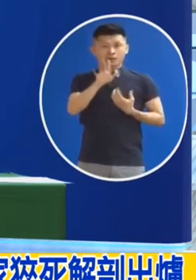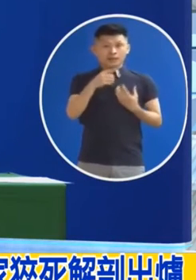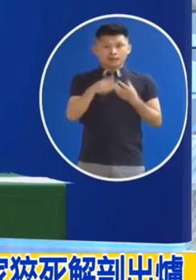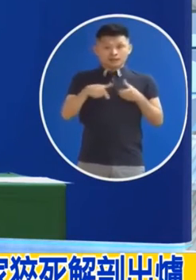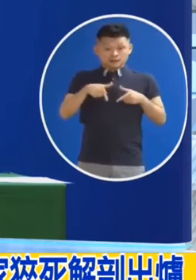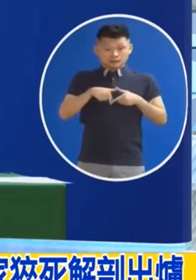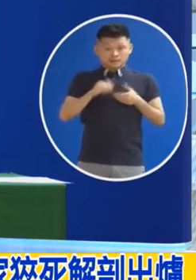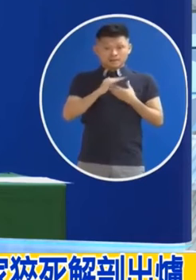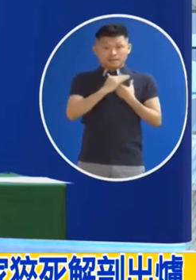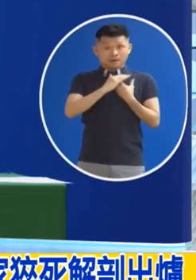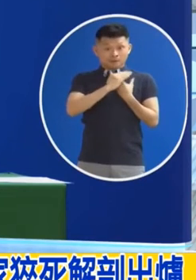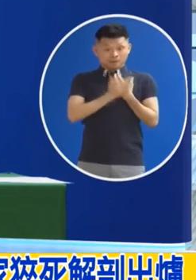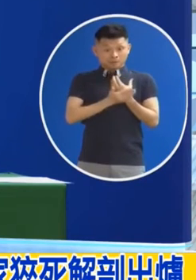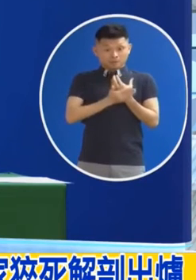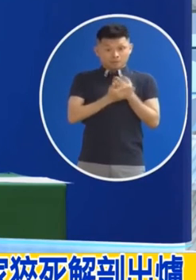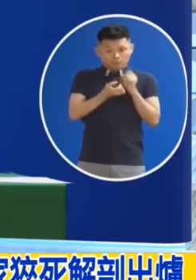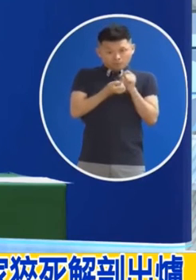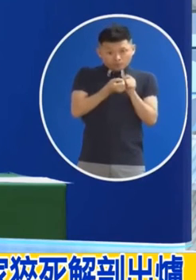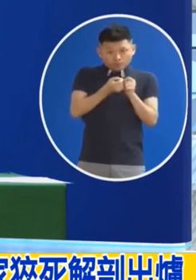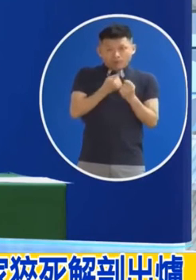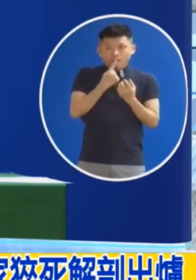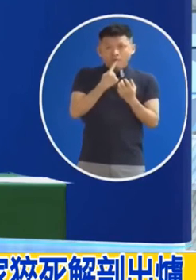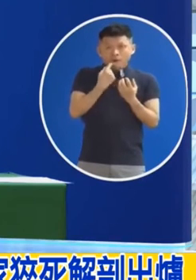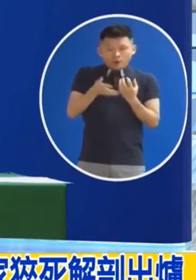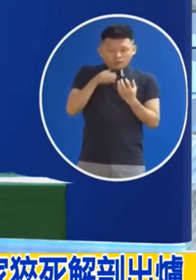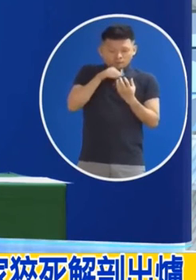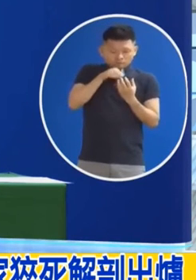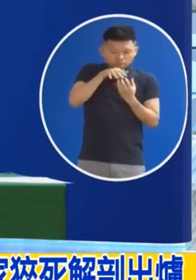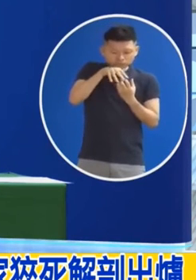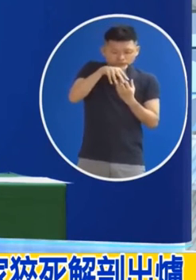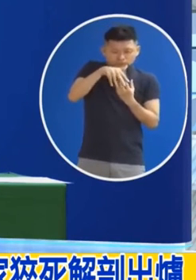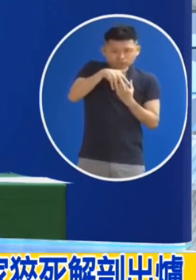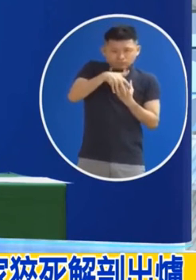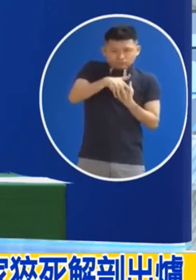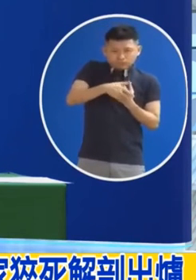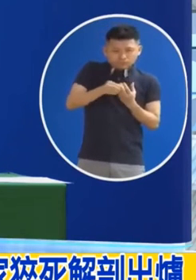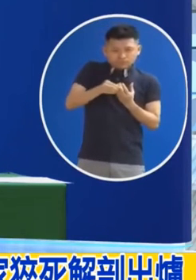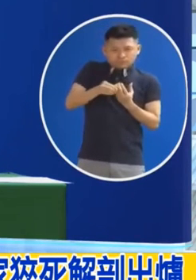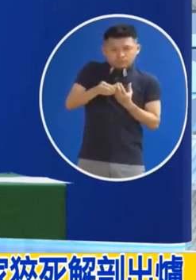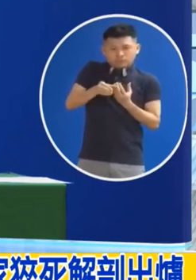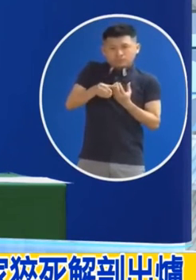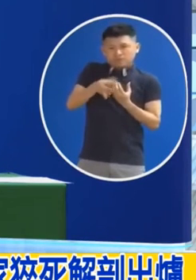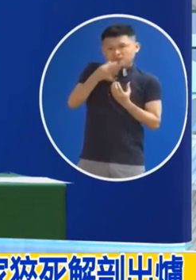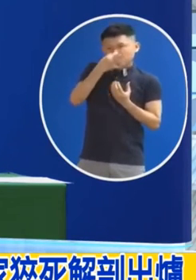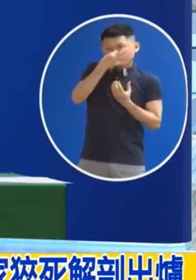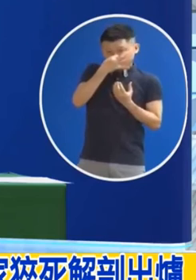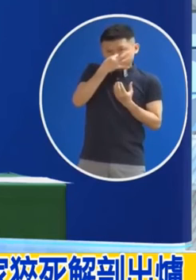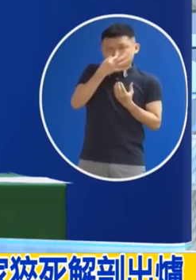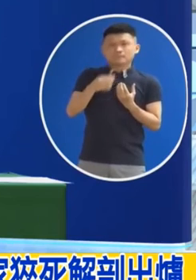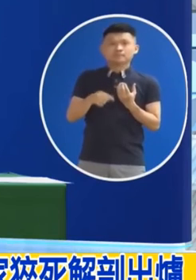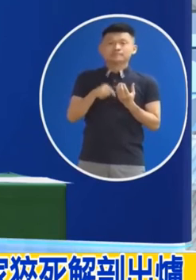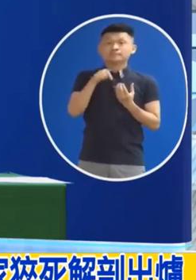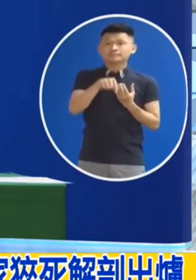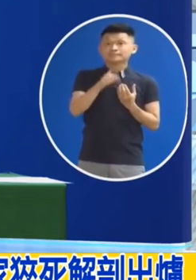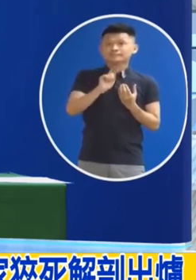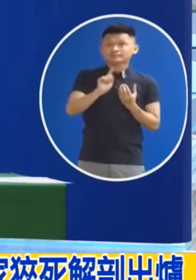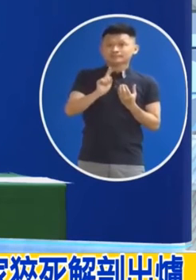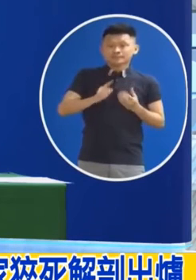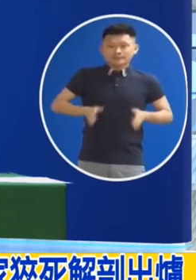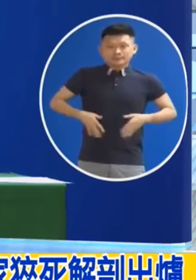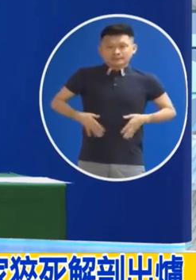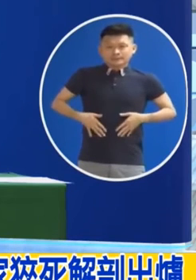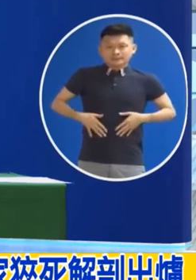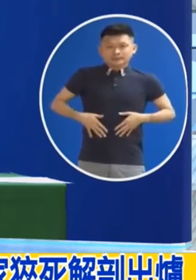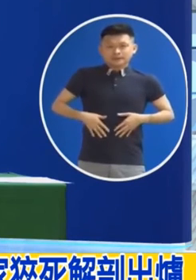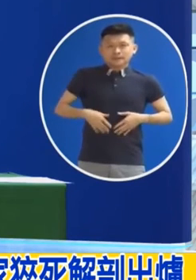的专栏作家，他送医不治。疫情指挥中心在今天公布了解剖的结果，死因为主动脉剥离合并心